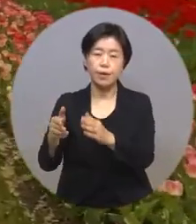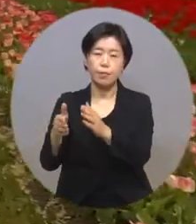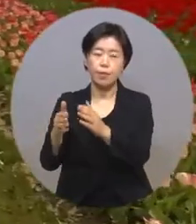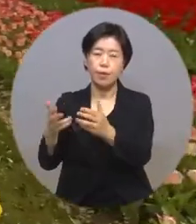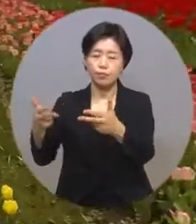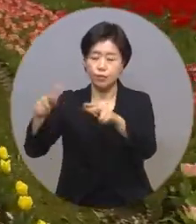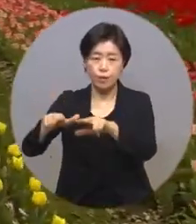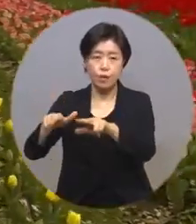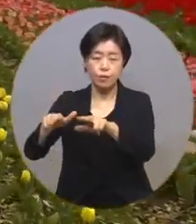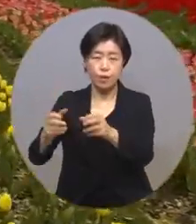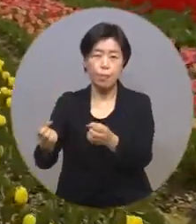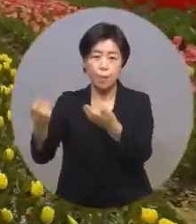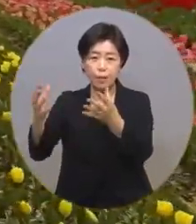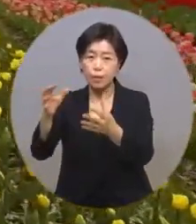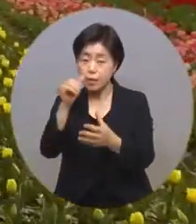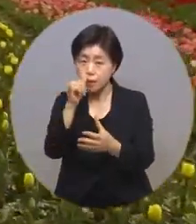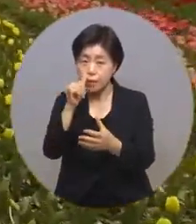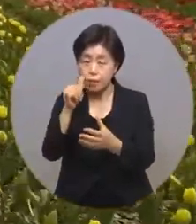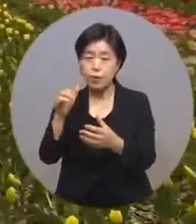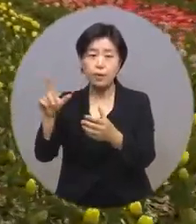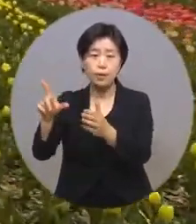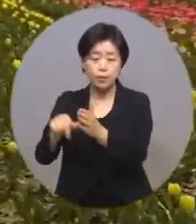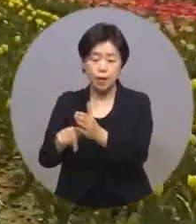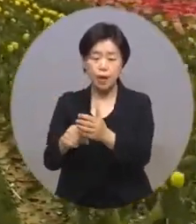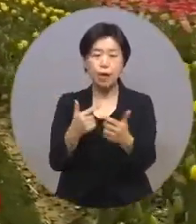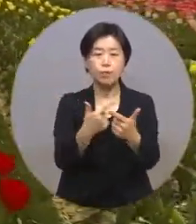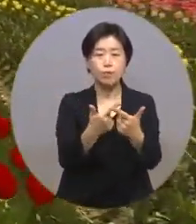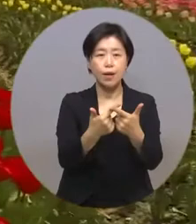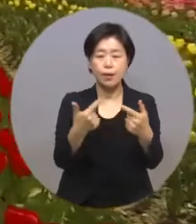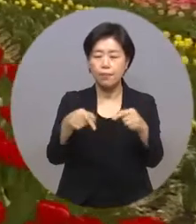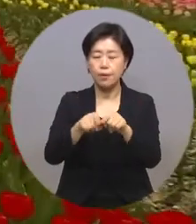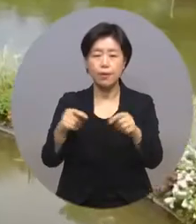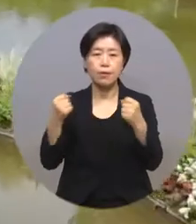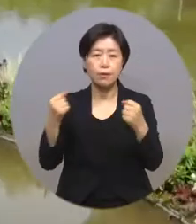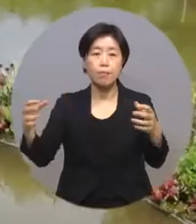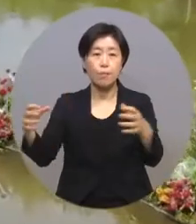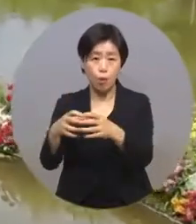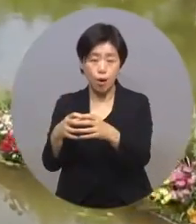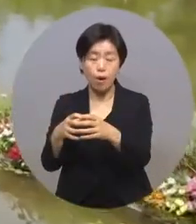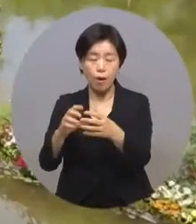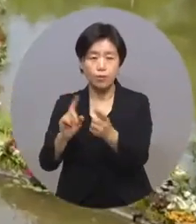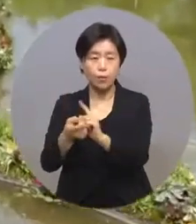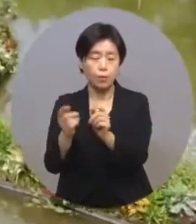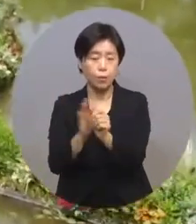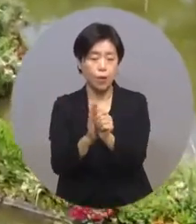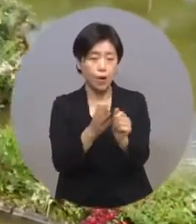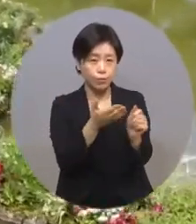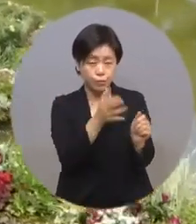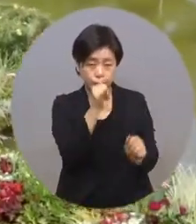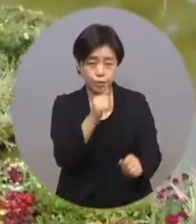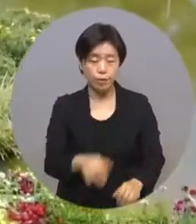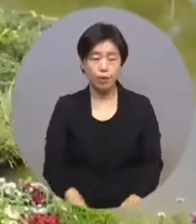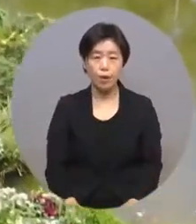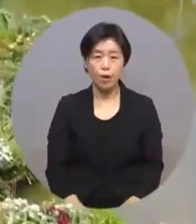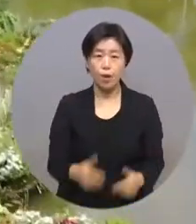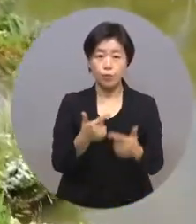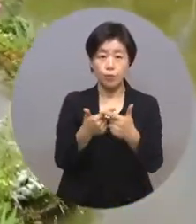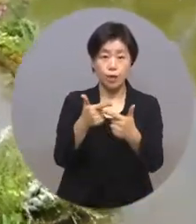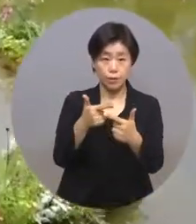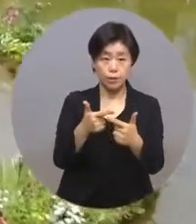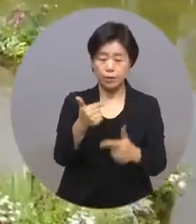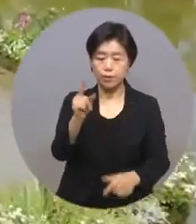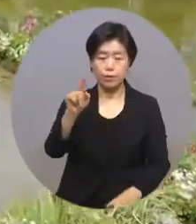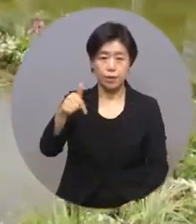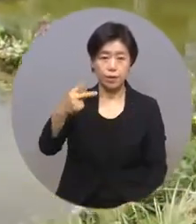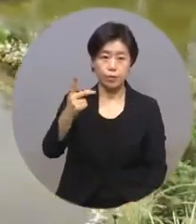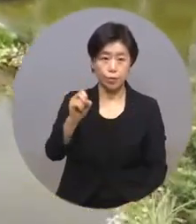지역 관광객 유치로 성공적인 박람회 개최를 도모하고 부산시는 낙동강 국가정원 지정에 필요한